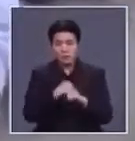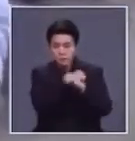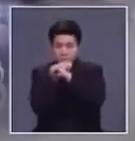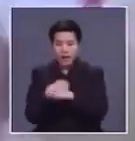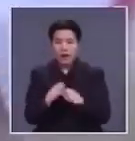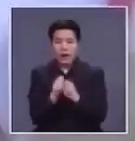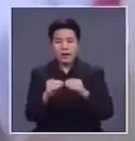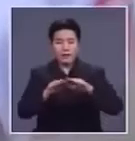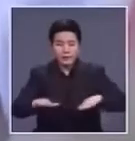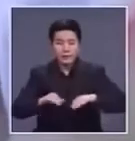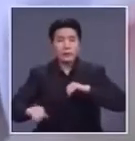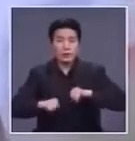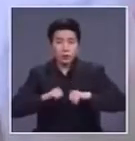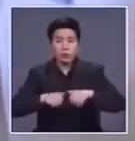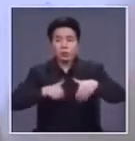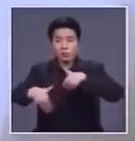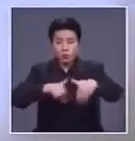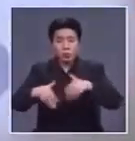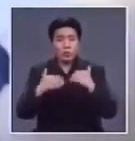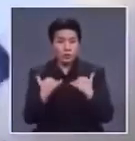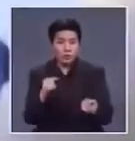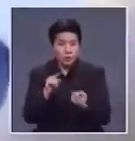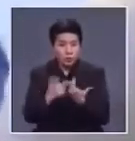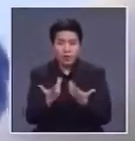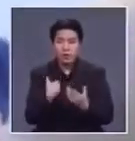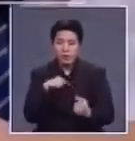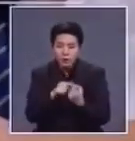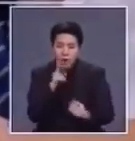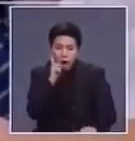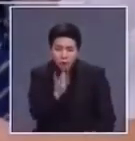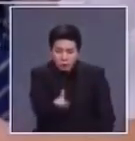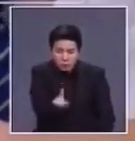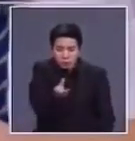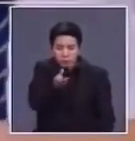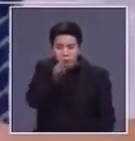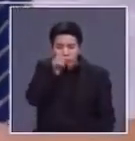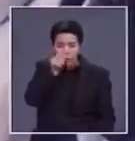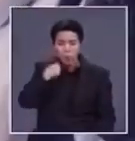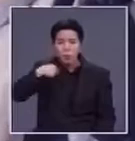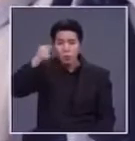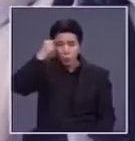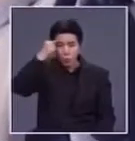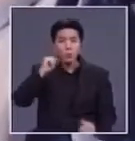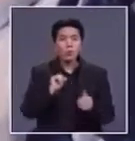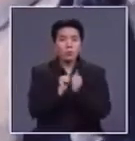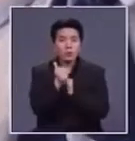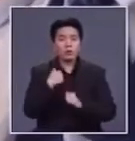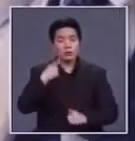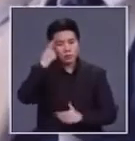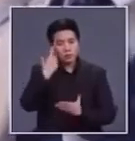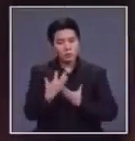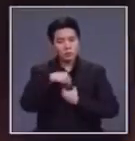ให้กับเด็กเยาวชนและประชาชนในการรับสารจากสื่อและใช้สื่อโซเชียลอย่างรู้เท่าทันและมีวิจารณญา